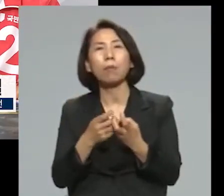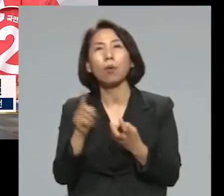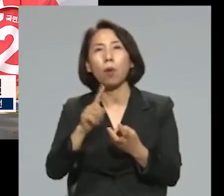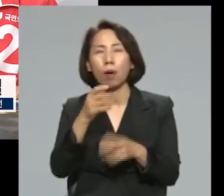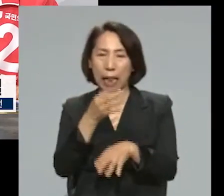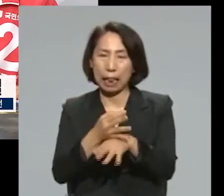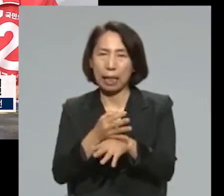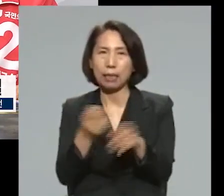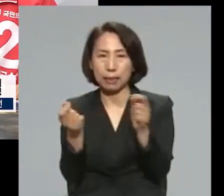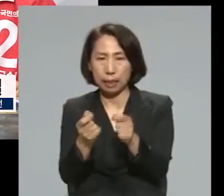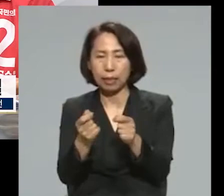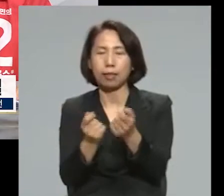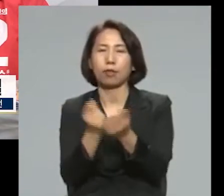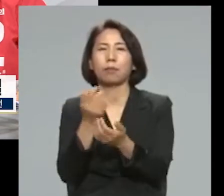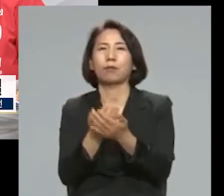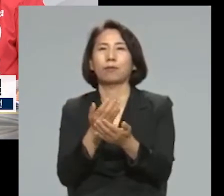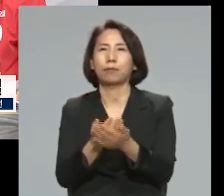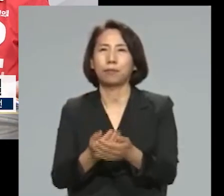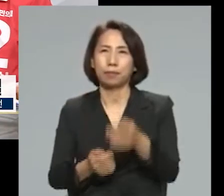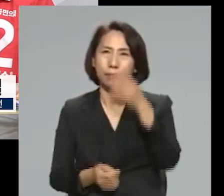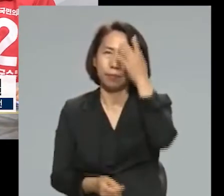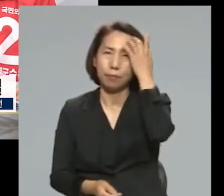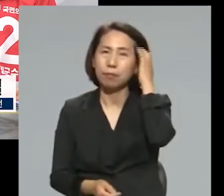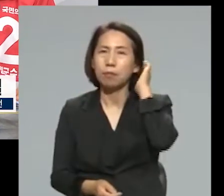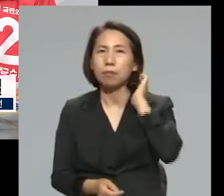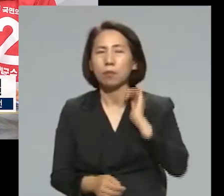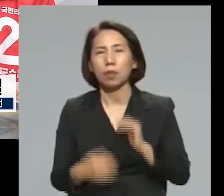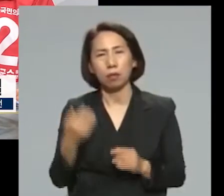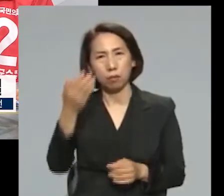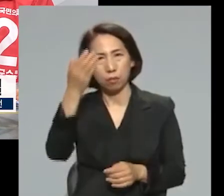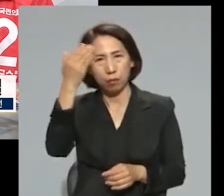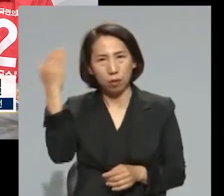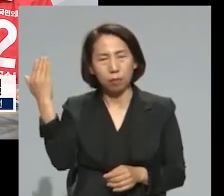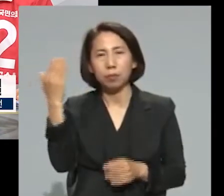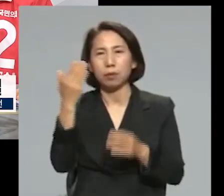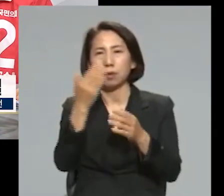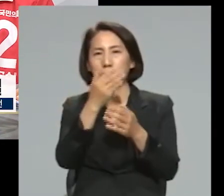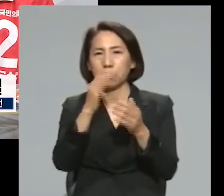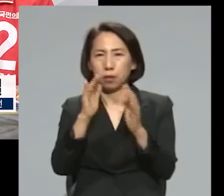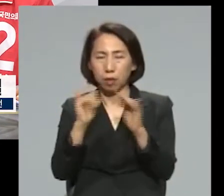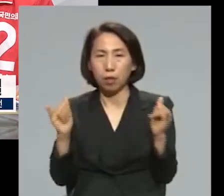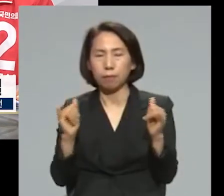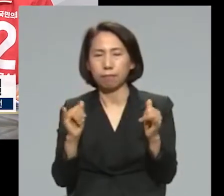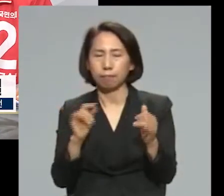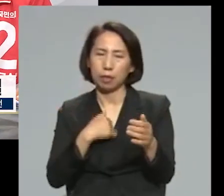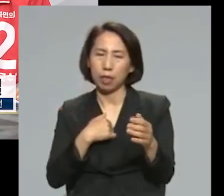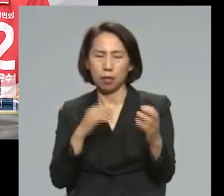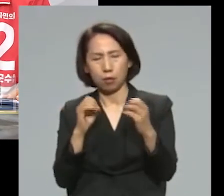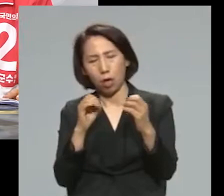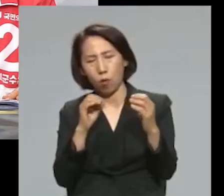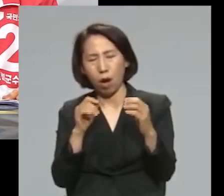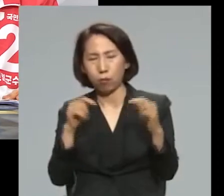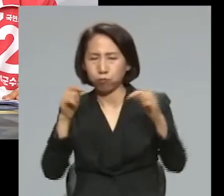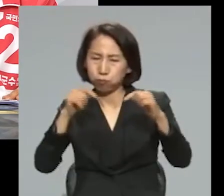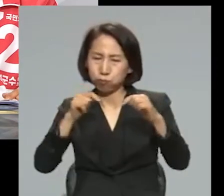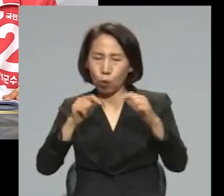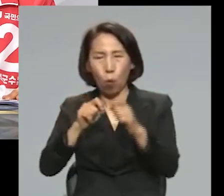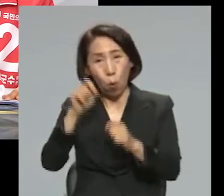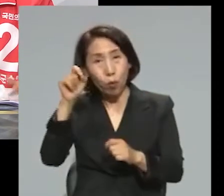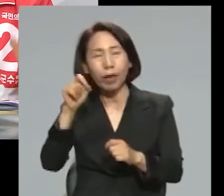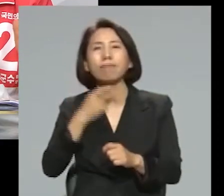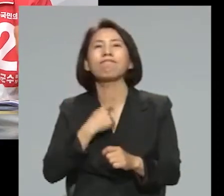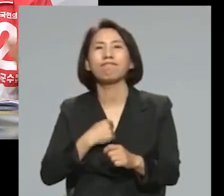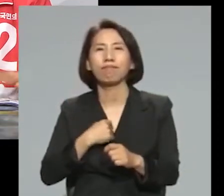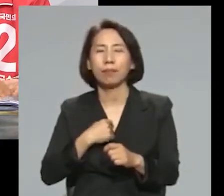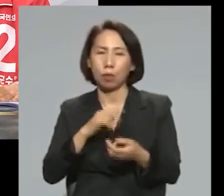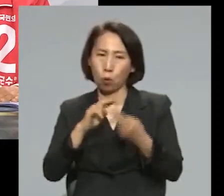설명을 좀 해주시기 바랍니다. 시간이 지금 없습니다. 예, 일전에 젊은 청년들과 제가 상당하게 대화를 많이 하고 있습니다. 고령은